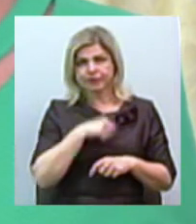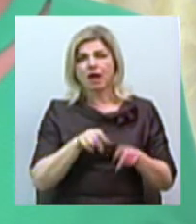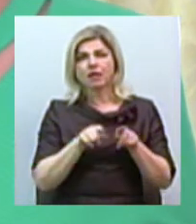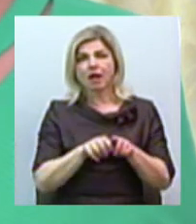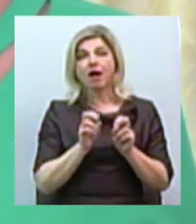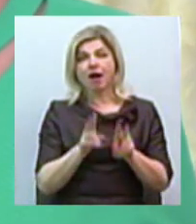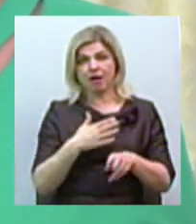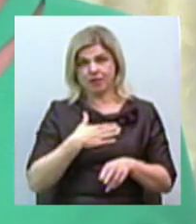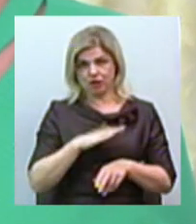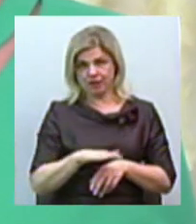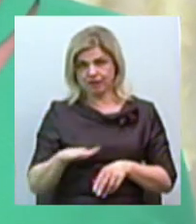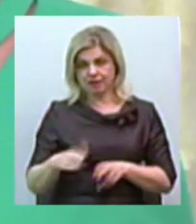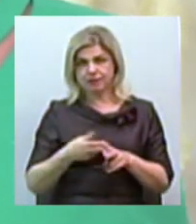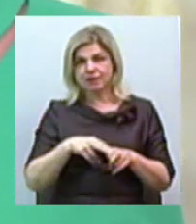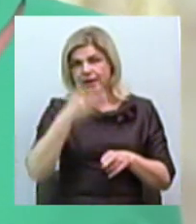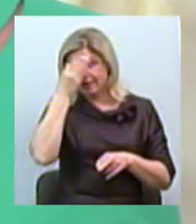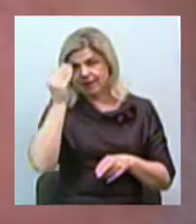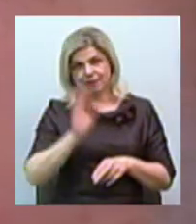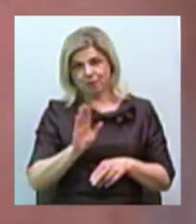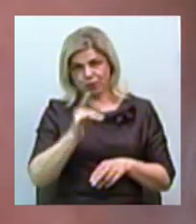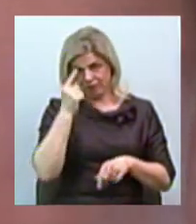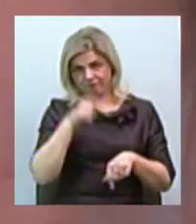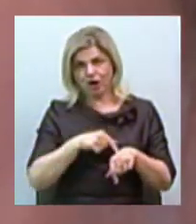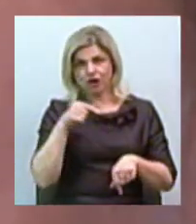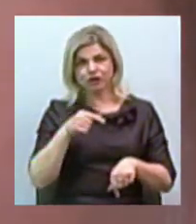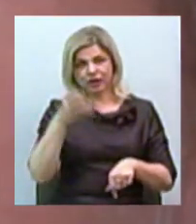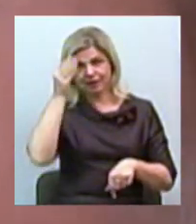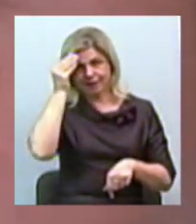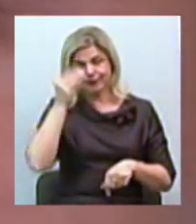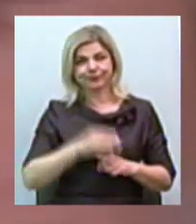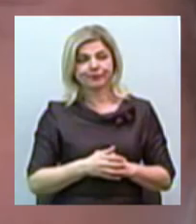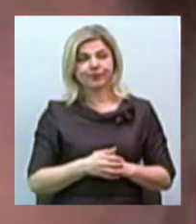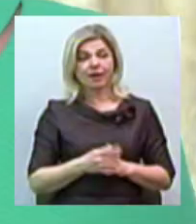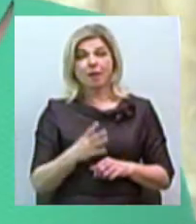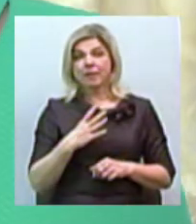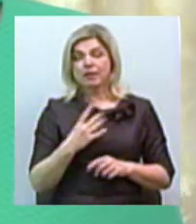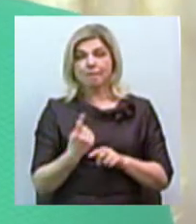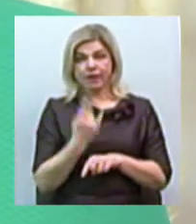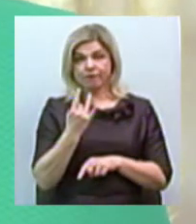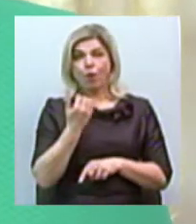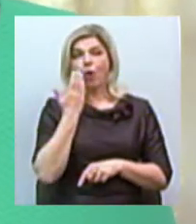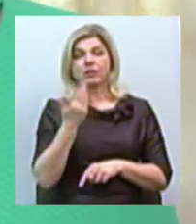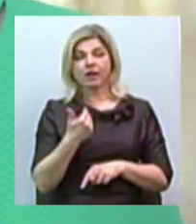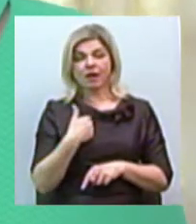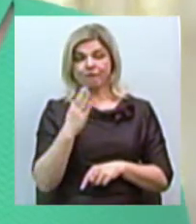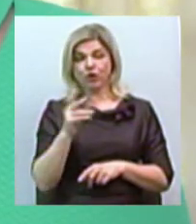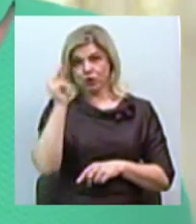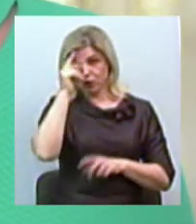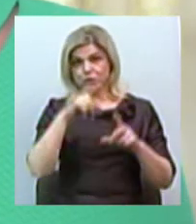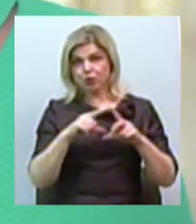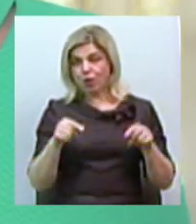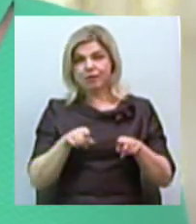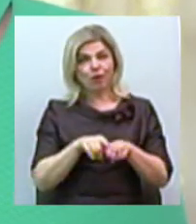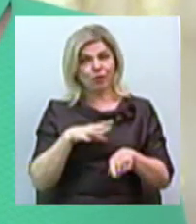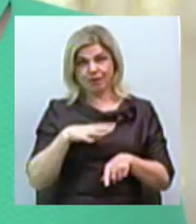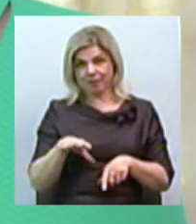діти. Це були незабутні враження. Це було вперше, бо коли вчилася я, в школі такого ще не було. І